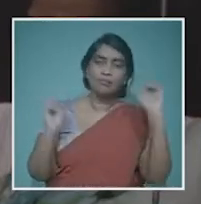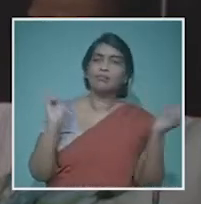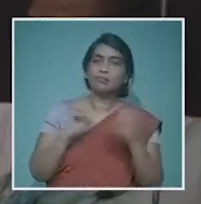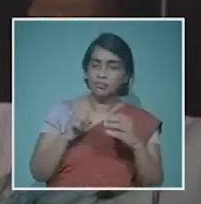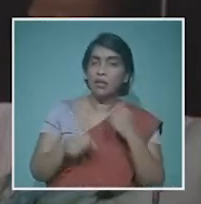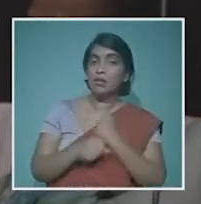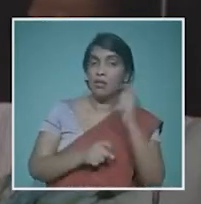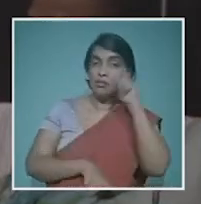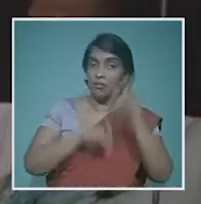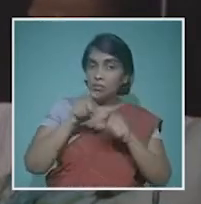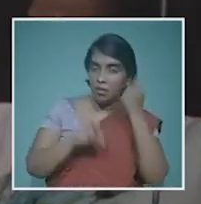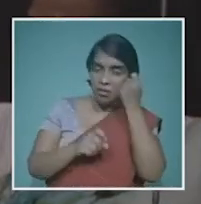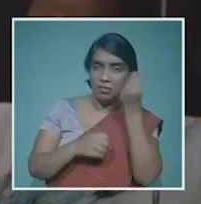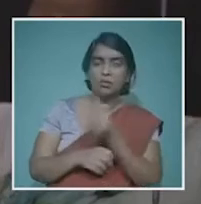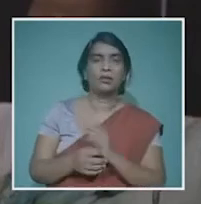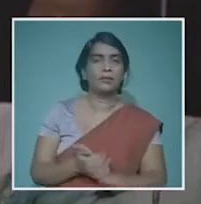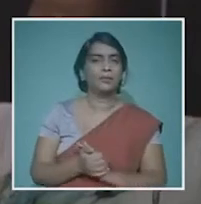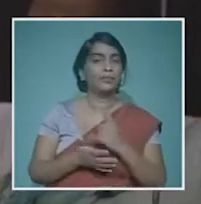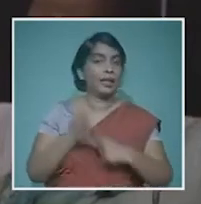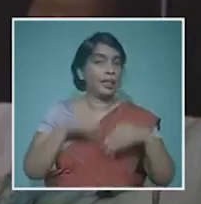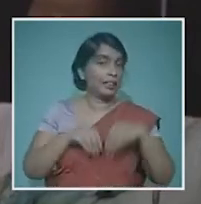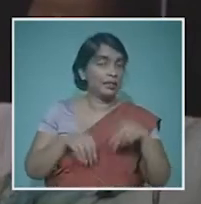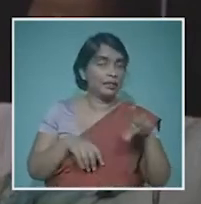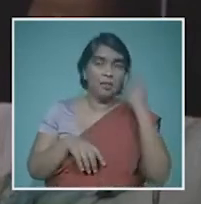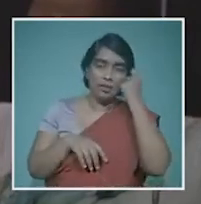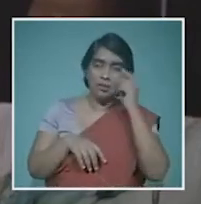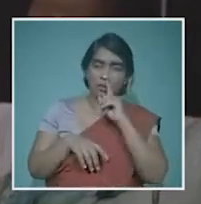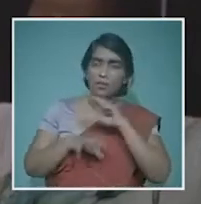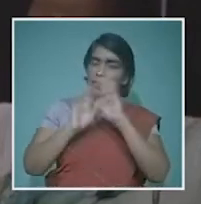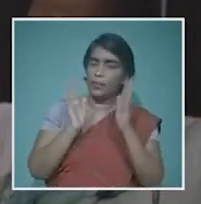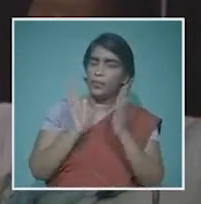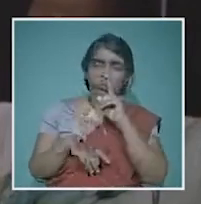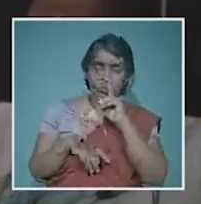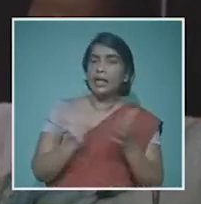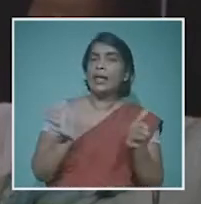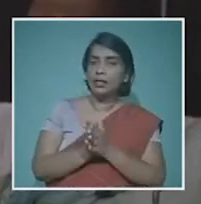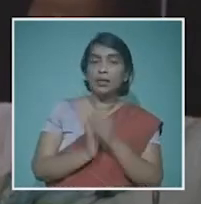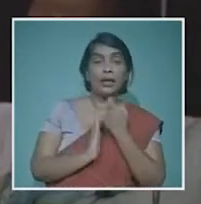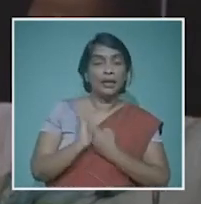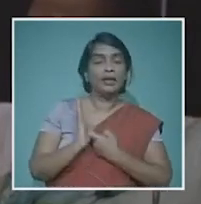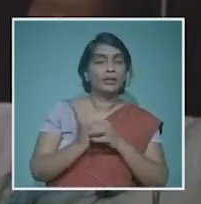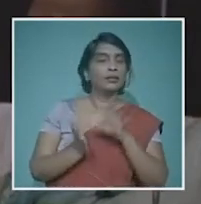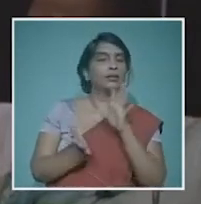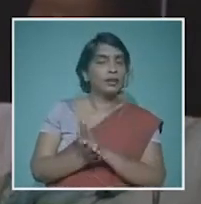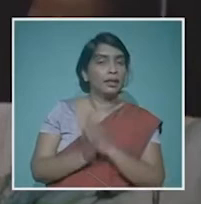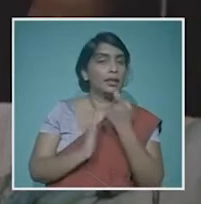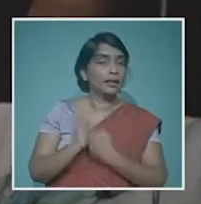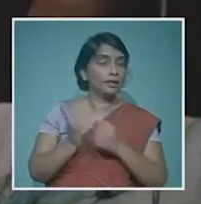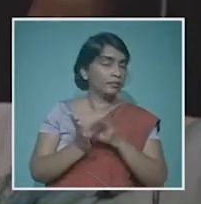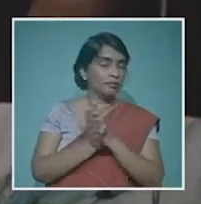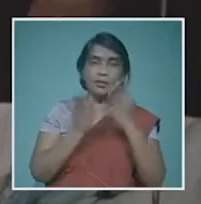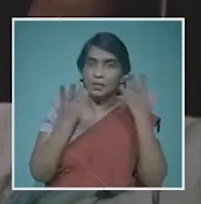රාජ්‍ය නිලධාරීන්ගෙන් එනවා. දේශපාලන අංශයෙන් එනවා. මේවා එකතු කරලා නීතිගත කරගනිමු. නීතිගත